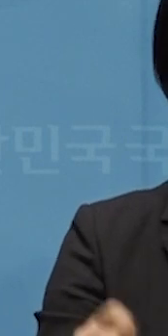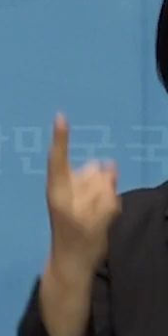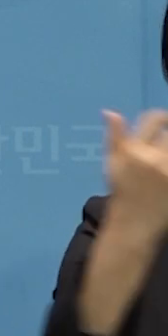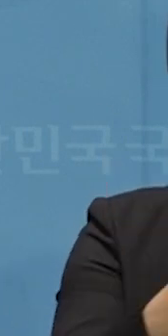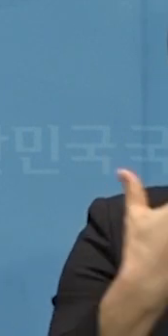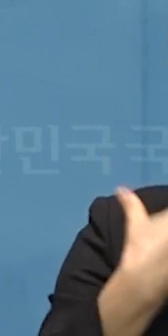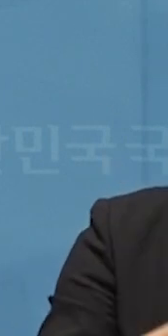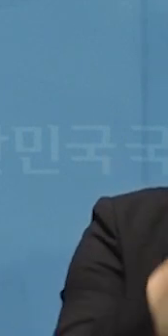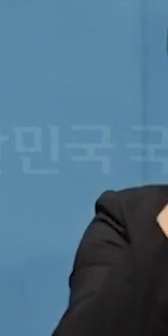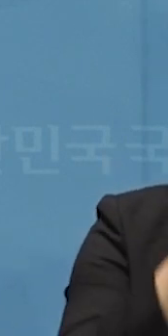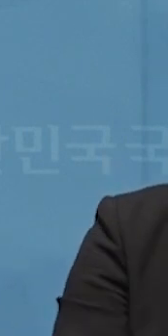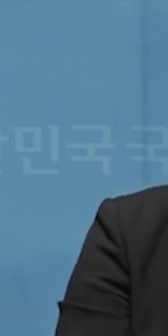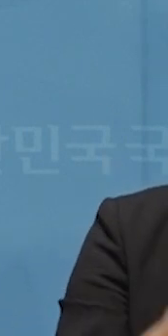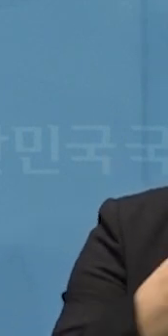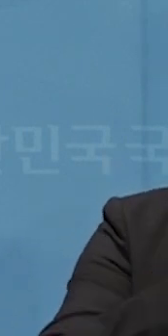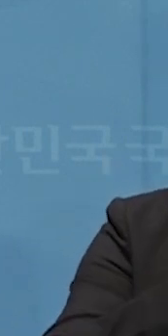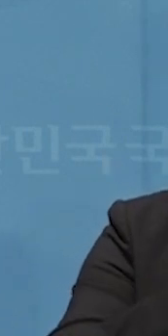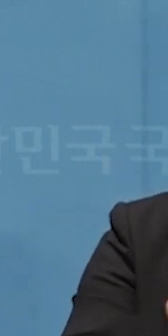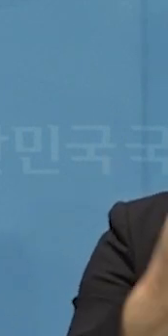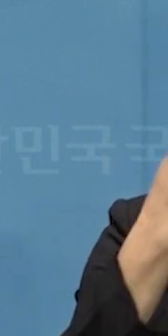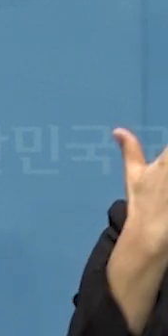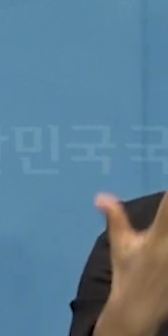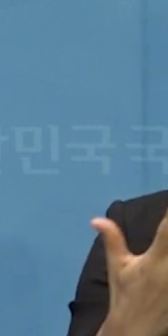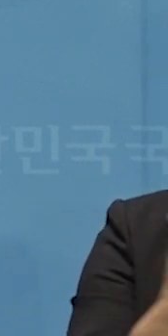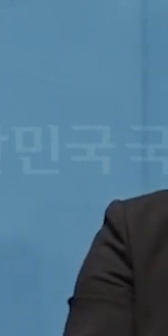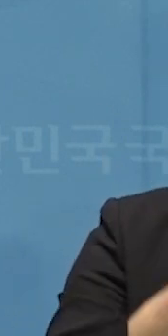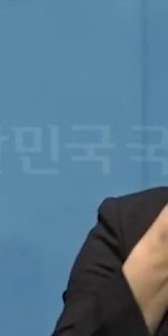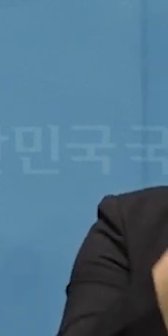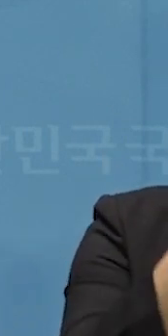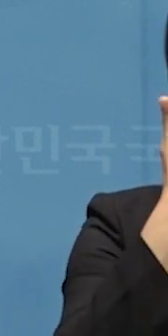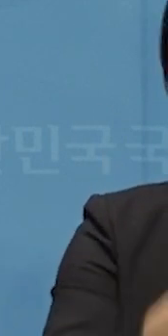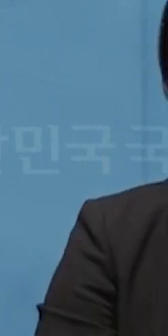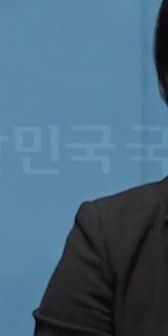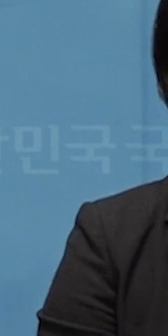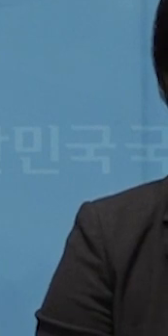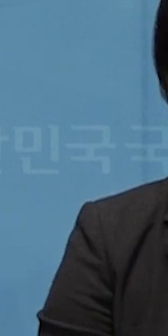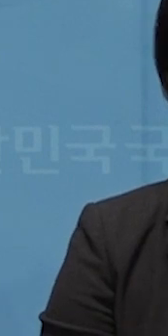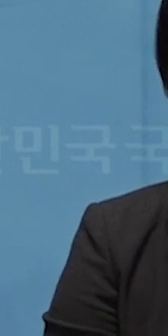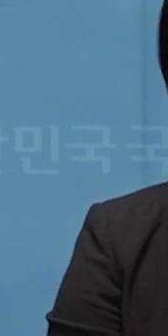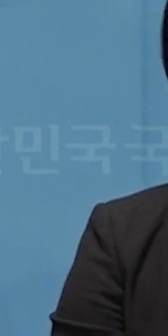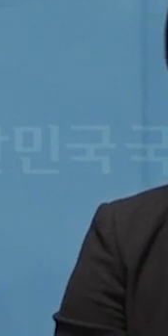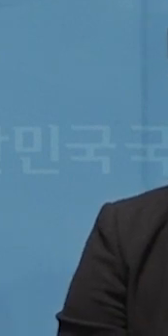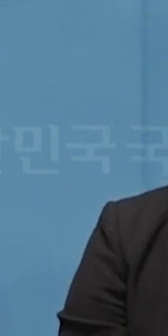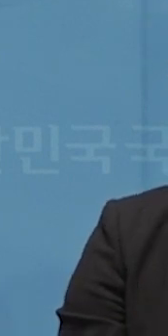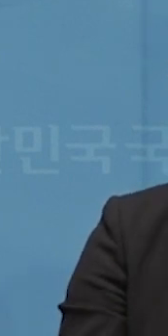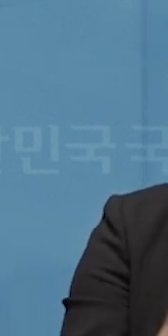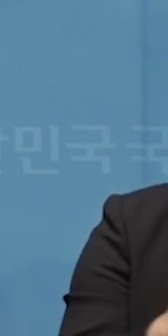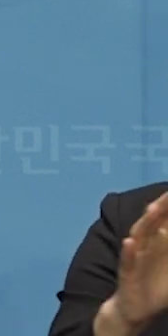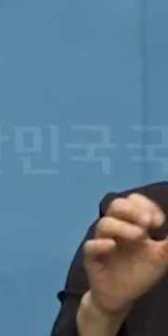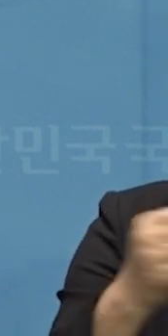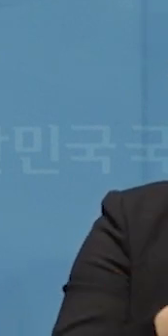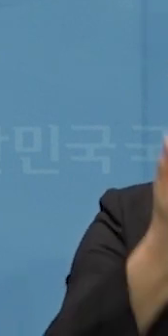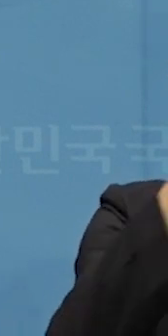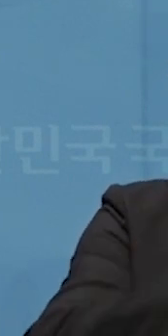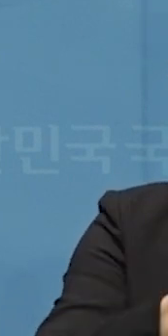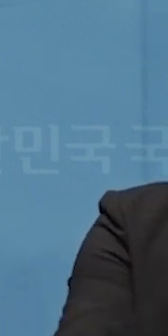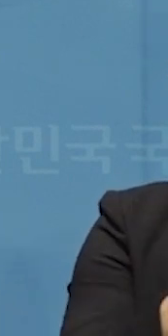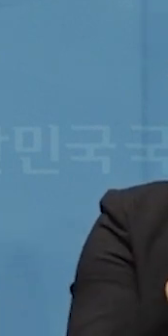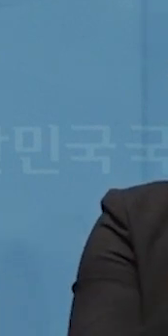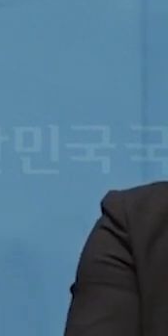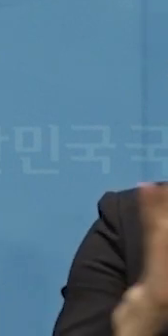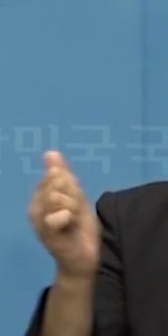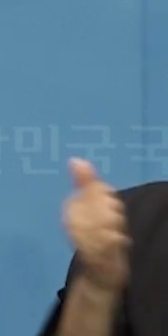절망감을 느꼈고 저는 더욱 확고하게 결론을 내릴 수 있었습니다 국의 이을 다는